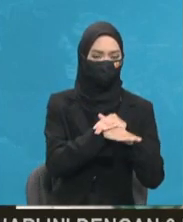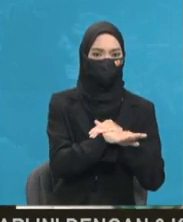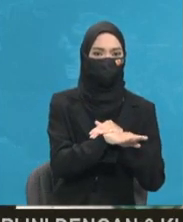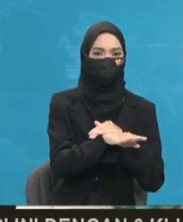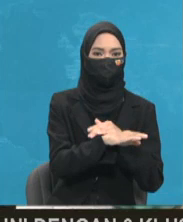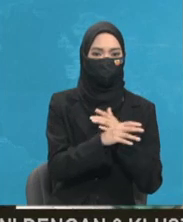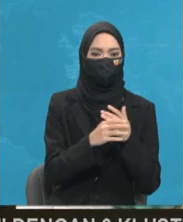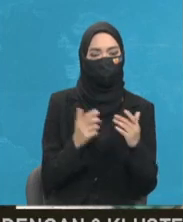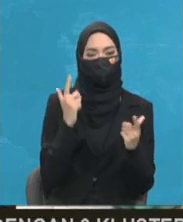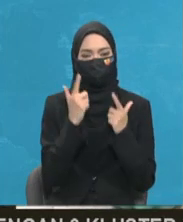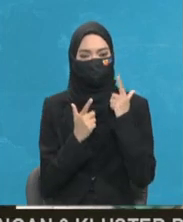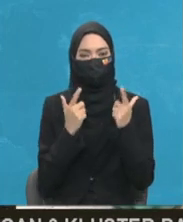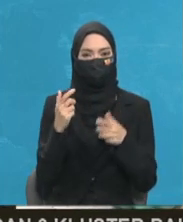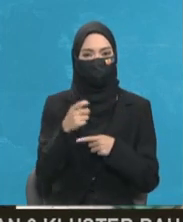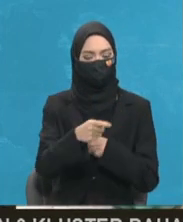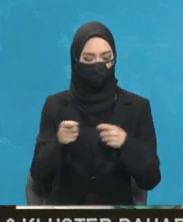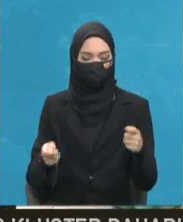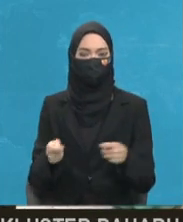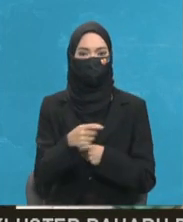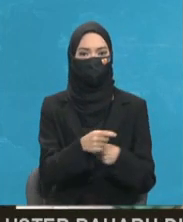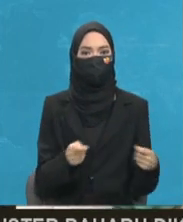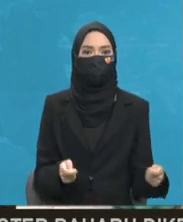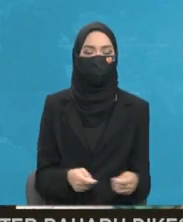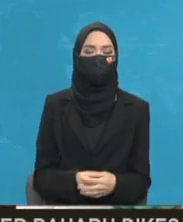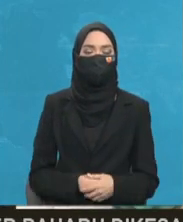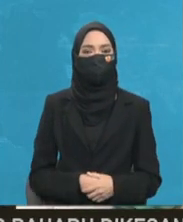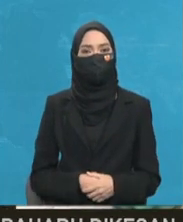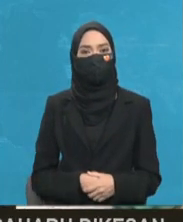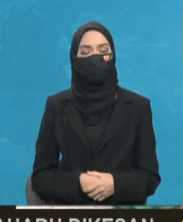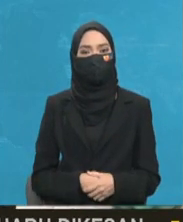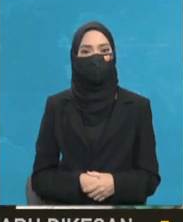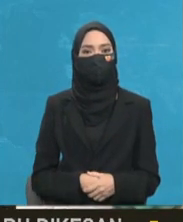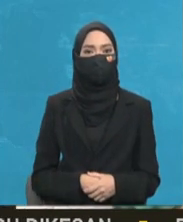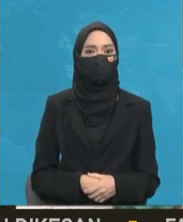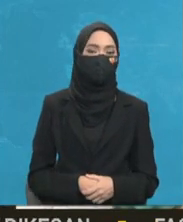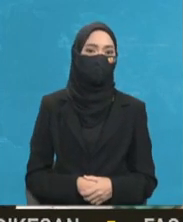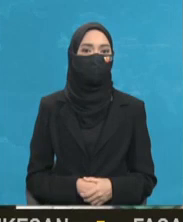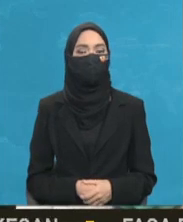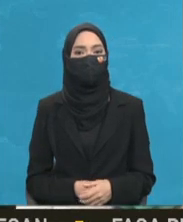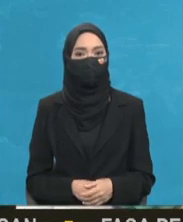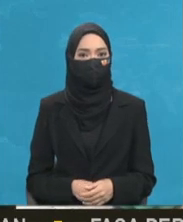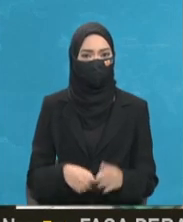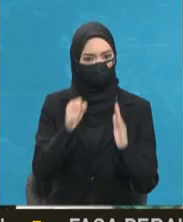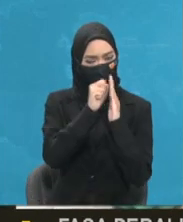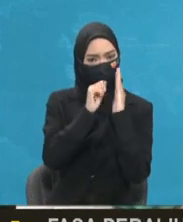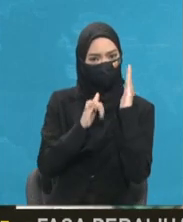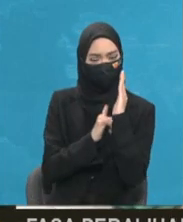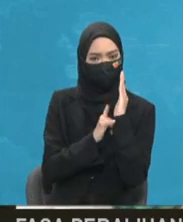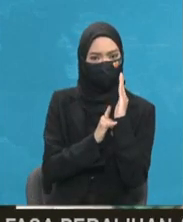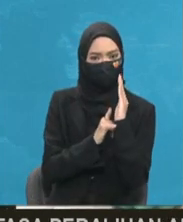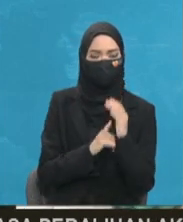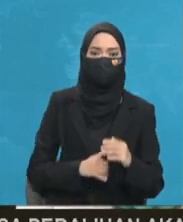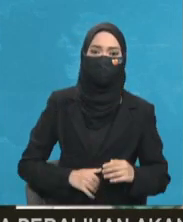mengunjungi premis di atas di masyarat vaksinasi menderita adalah dilarutkan